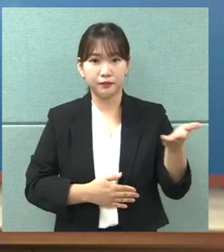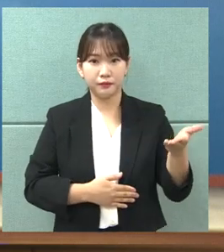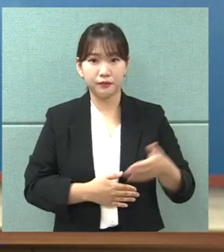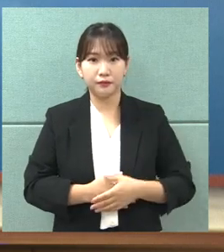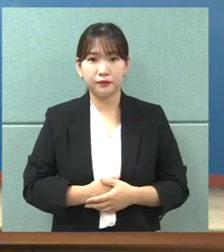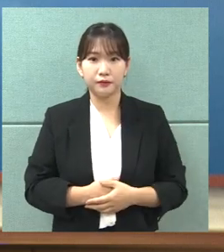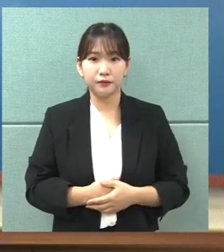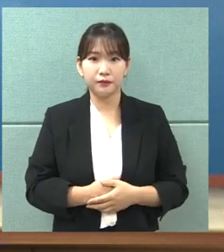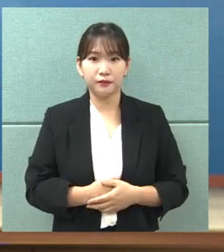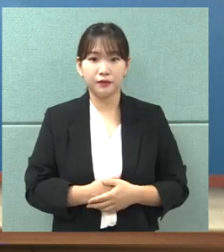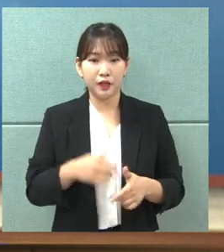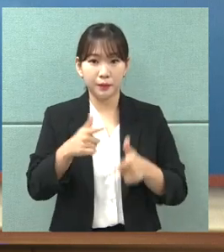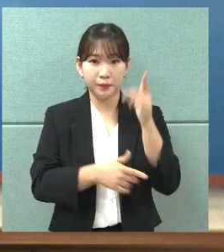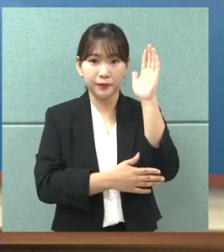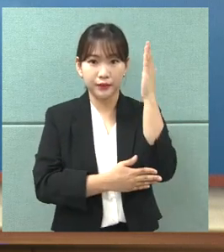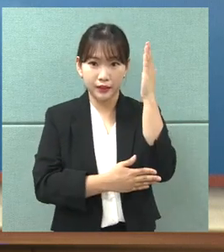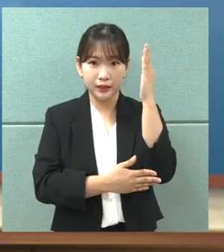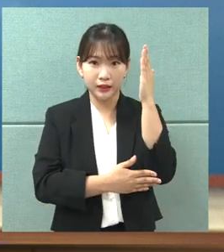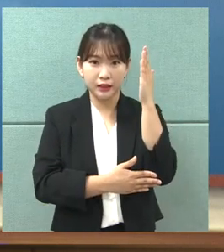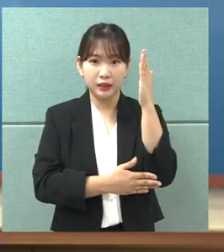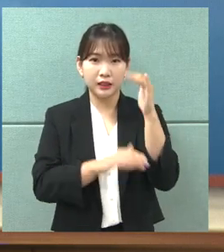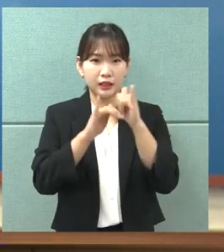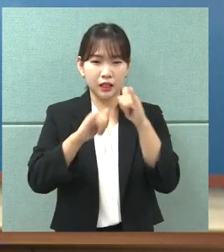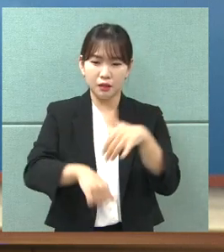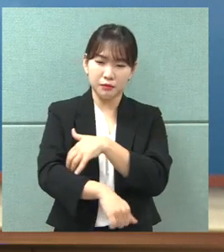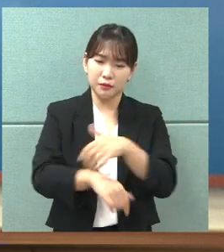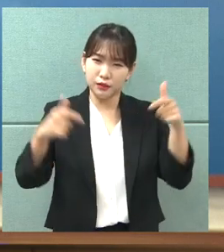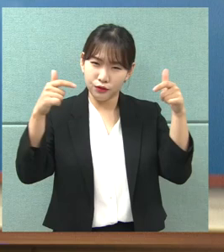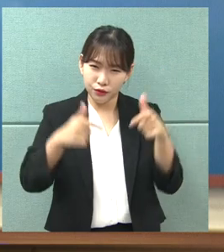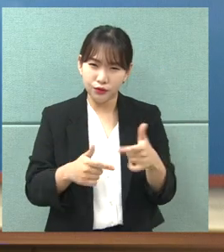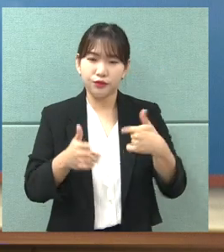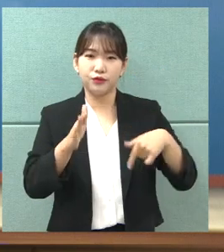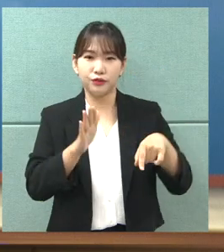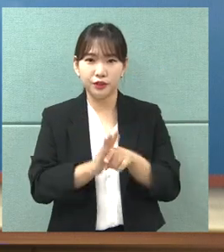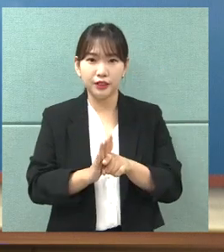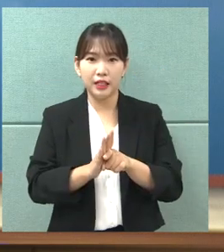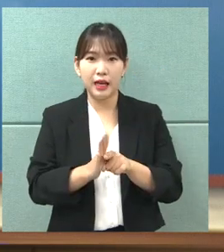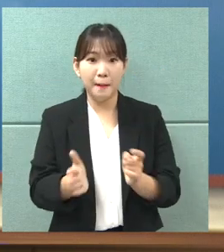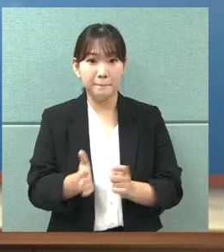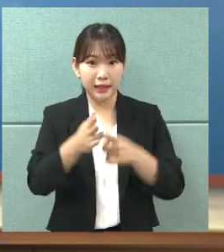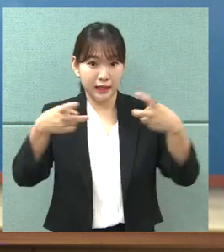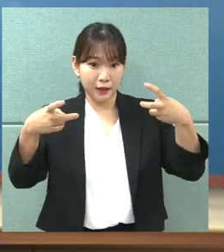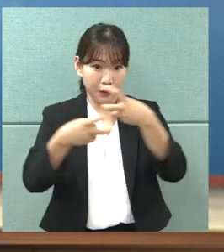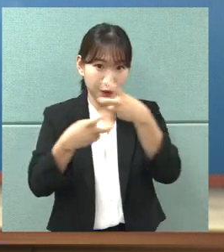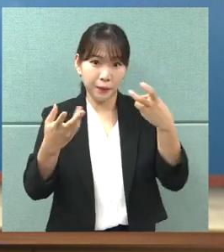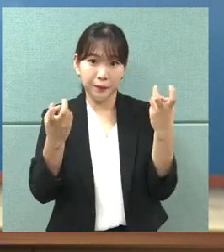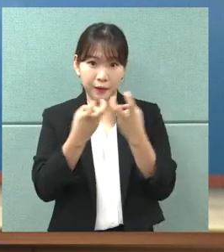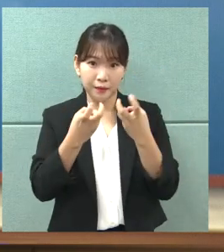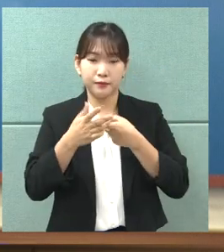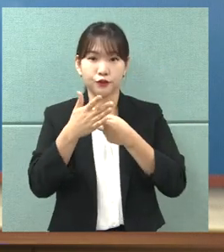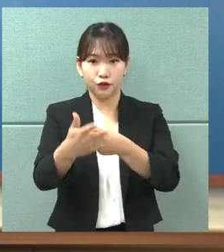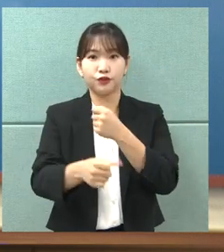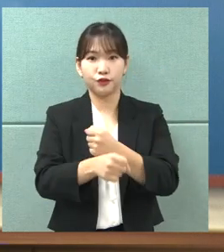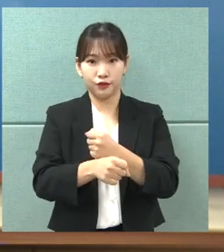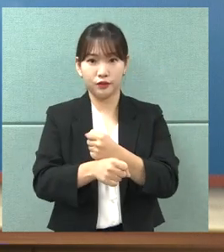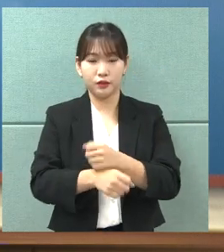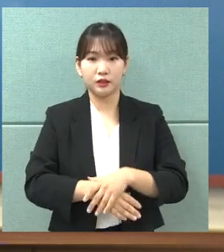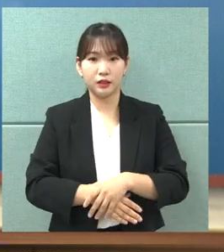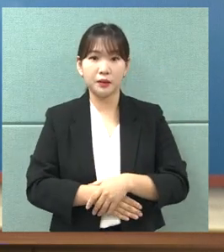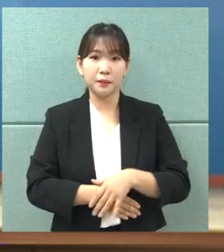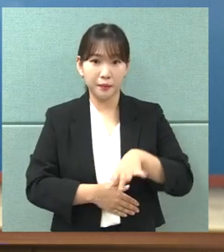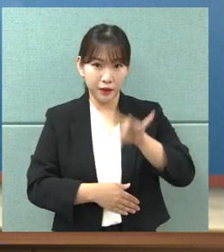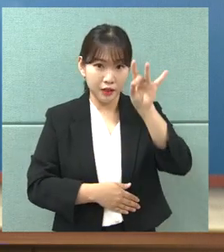우리시는 힘이 불편을 최소화하기 위해 비상 수송 대책을 시행하겠습니다 우선 18일부터